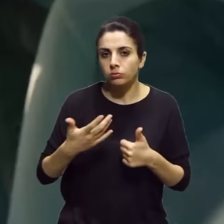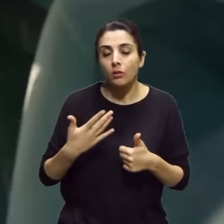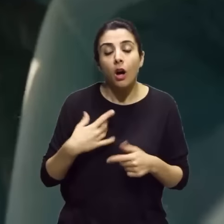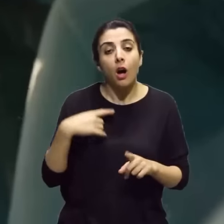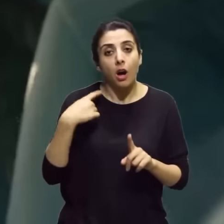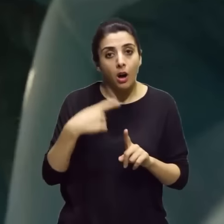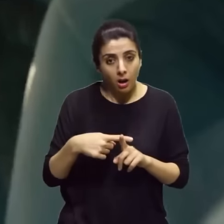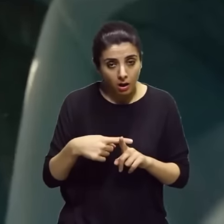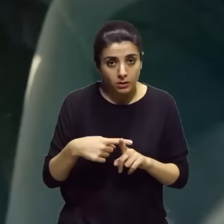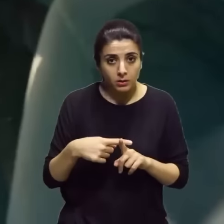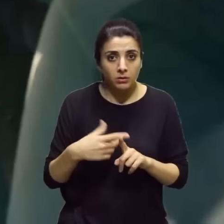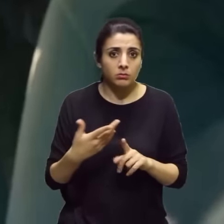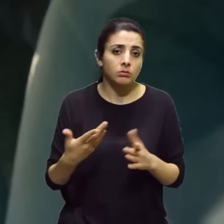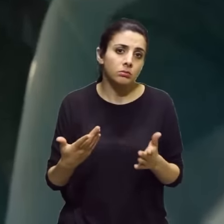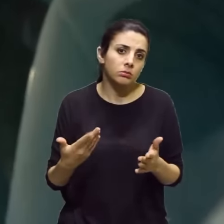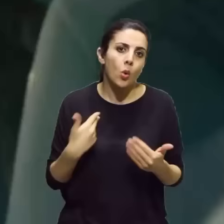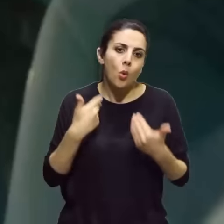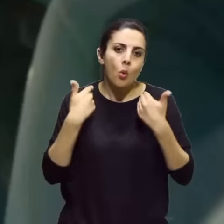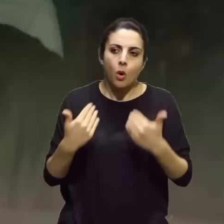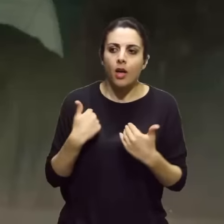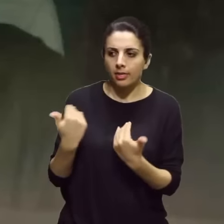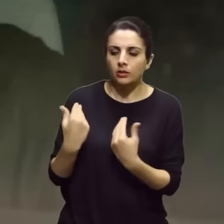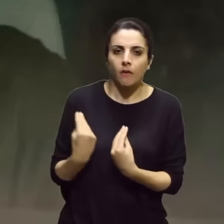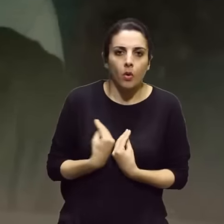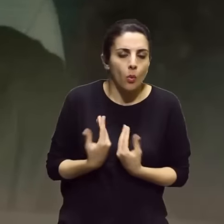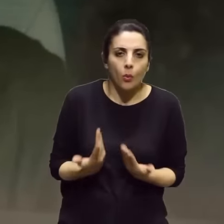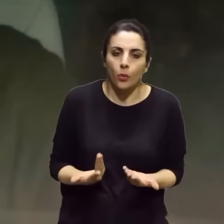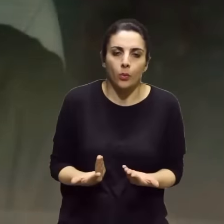Hem yani hukuk da bizden yana.